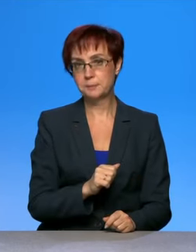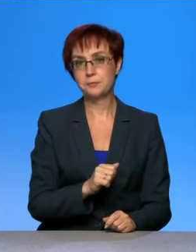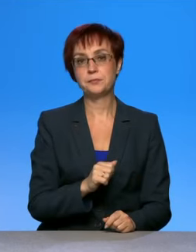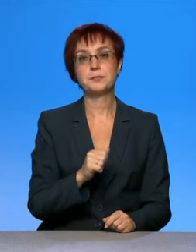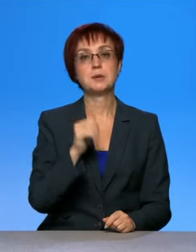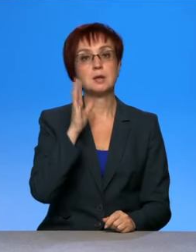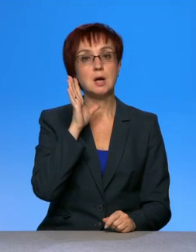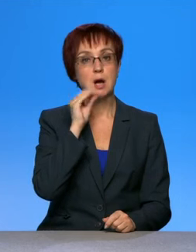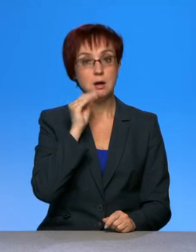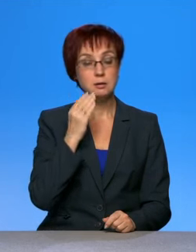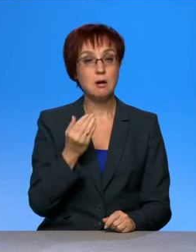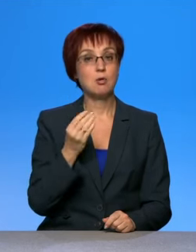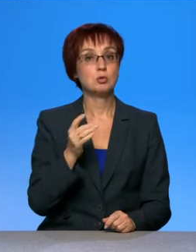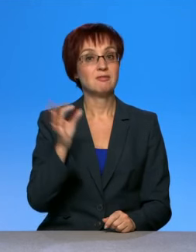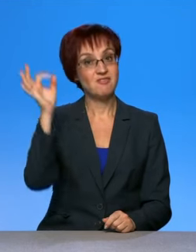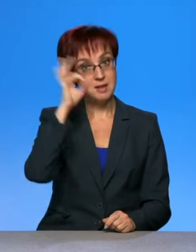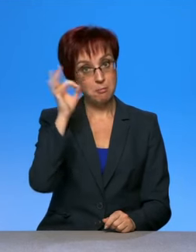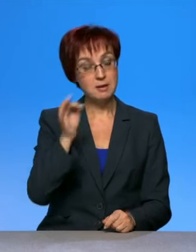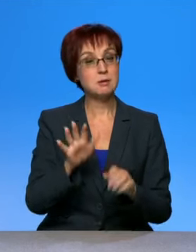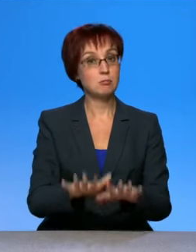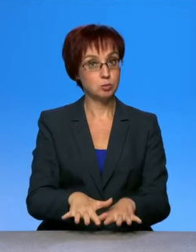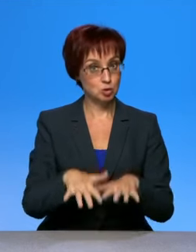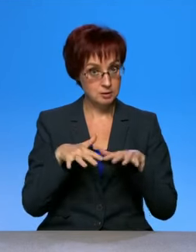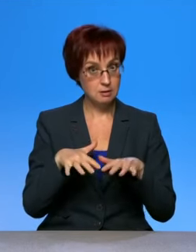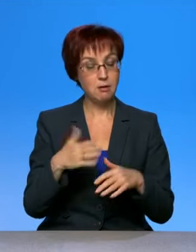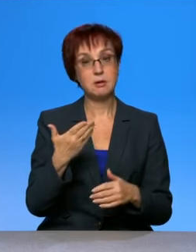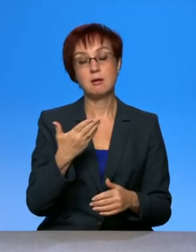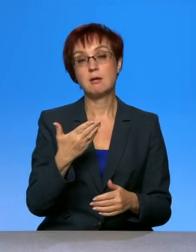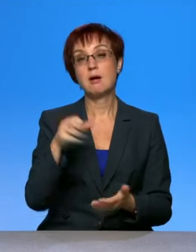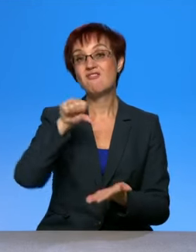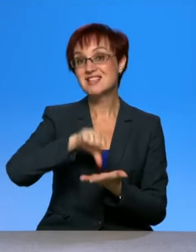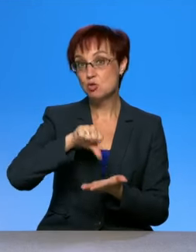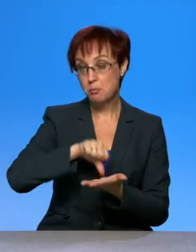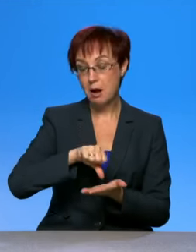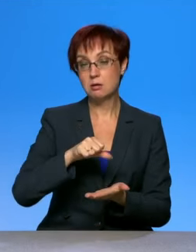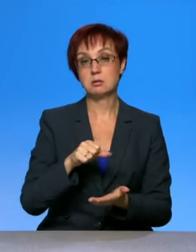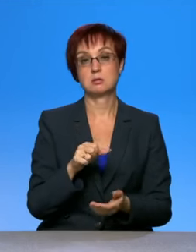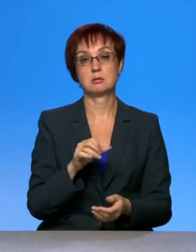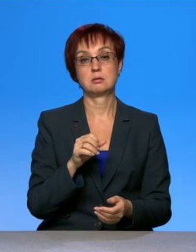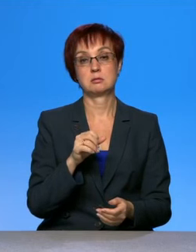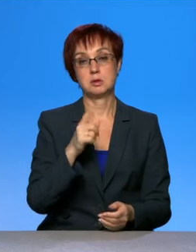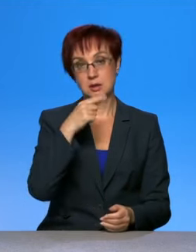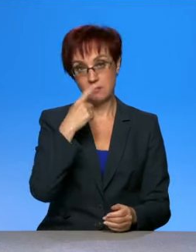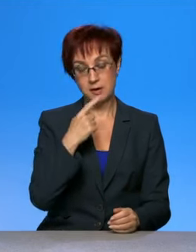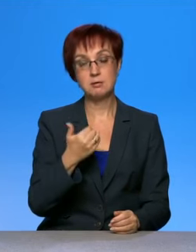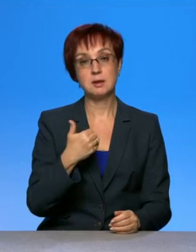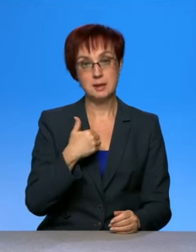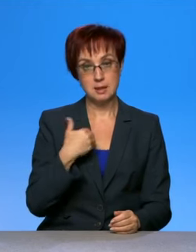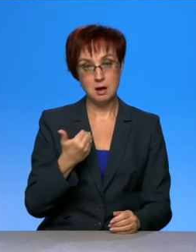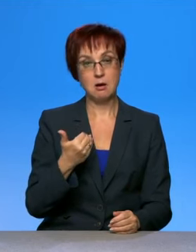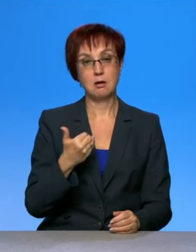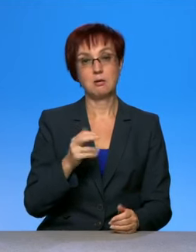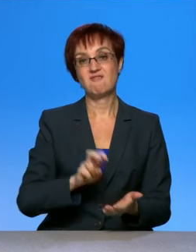в бундестаге выступал и говорил о том что он уходит в отставку его главный